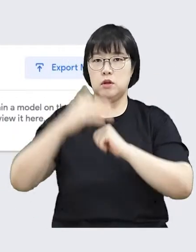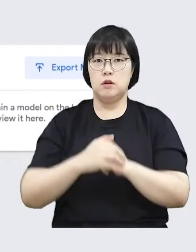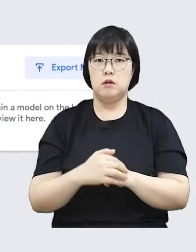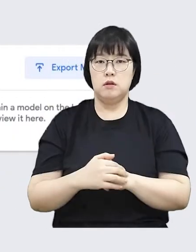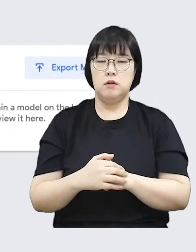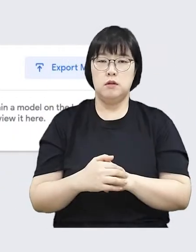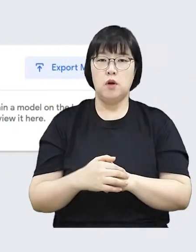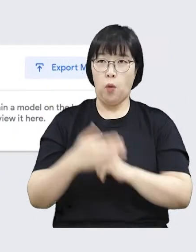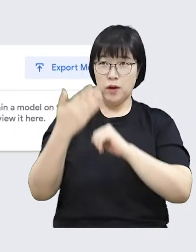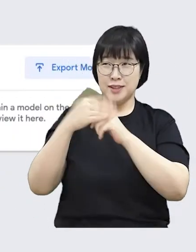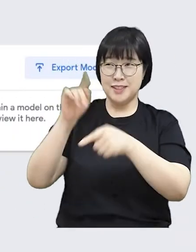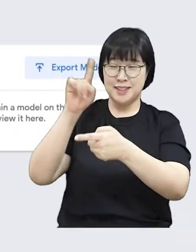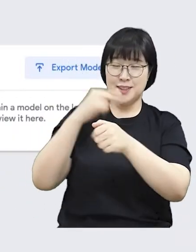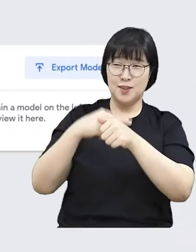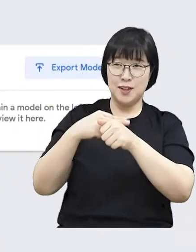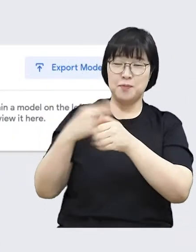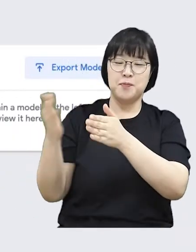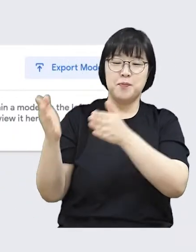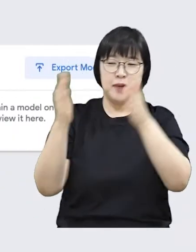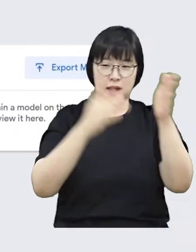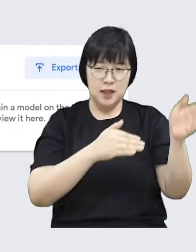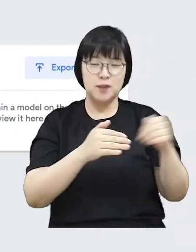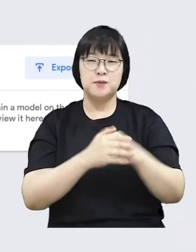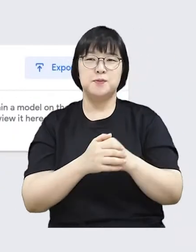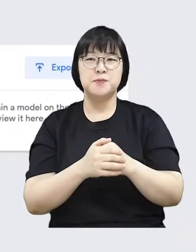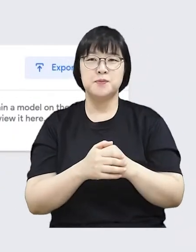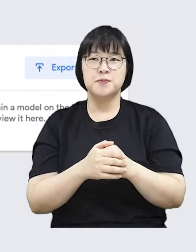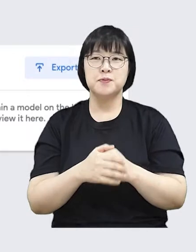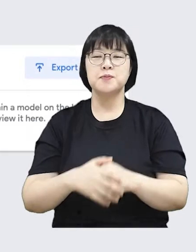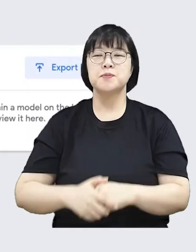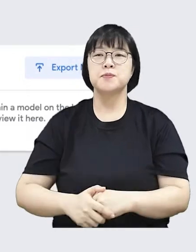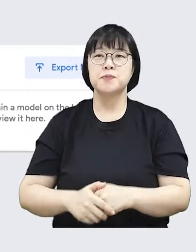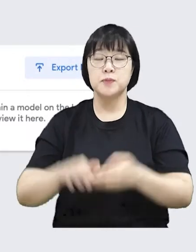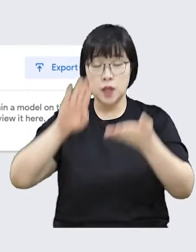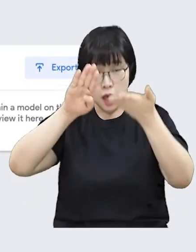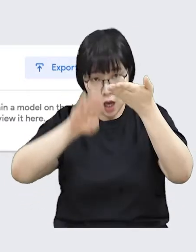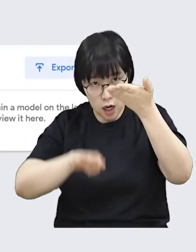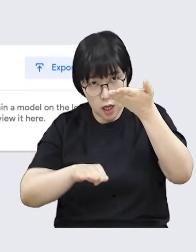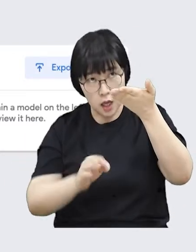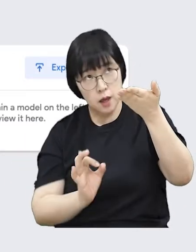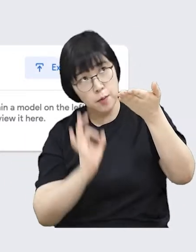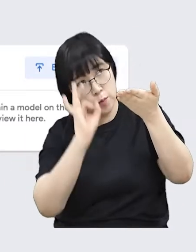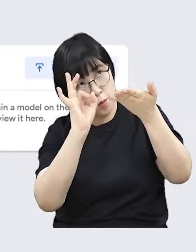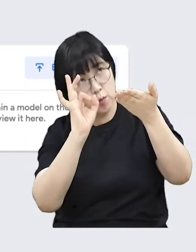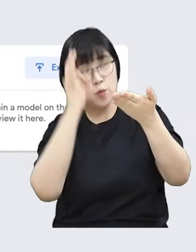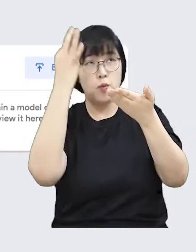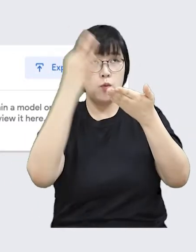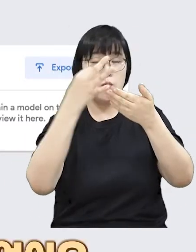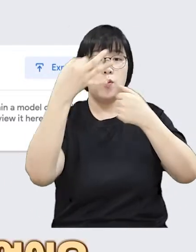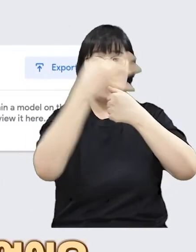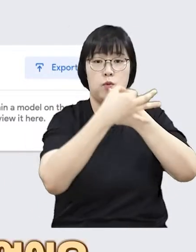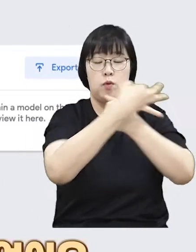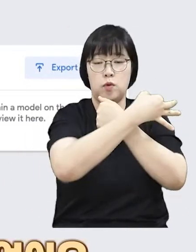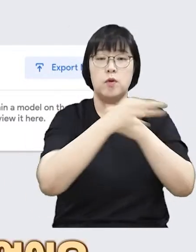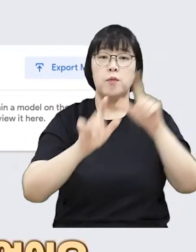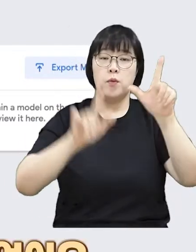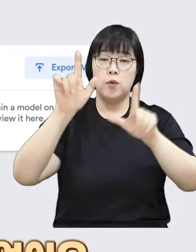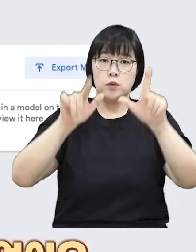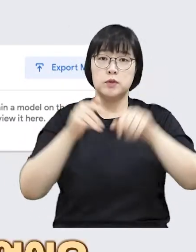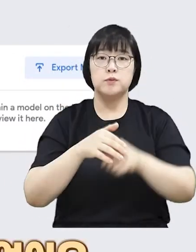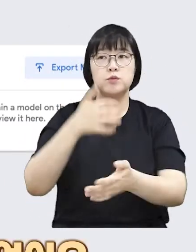선생님 나온 거 좀 비킬게요. 그 다음에 또 아래에서 본 모습도 위에서 본 모습도 이렇게. 이렇게